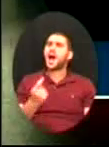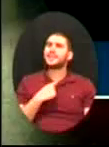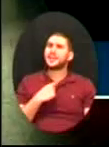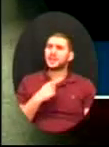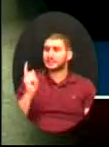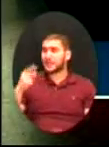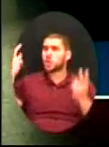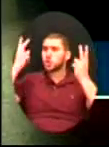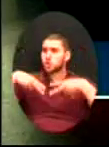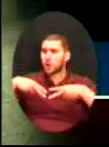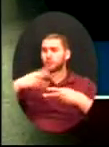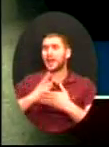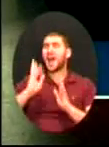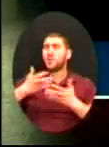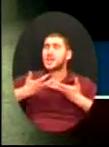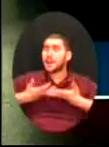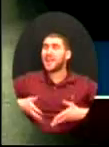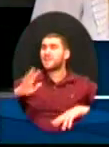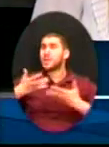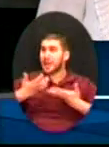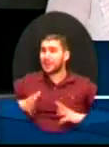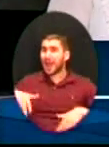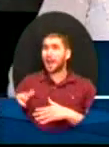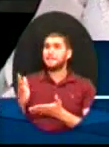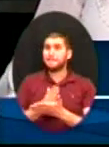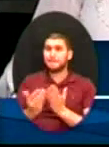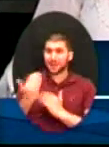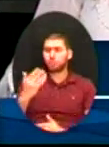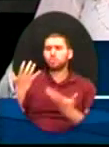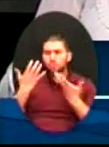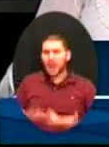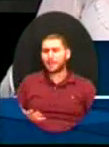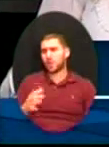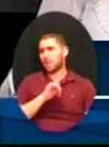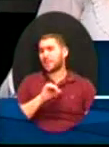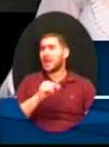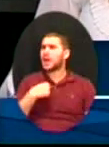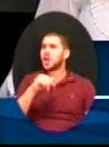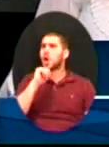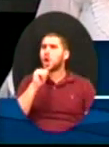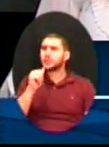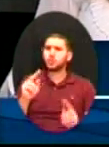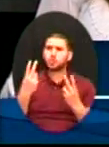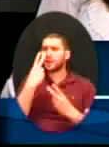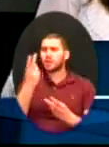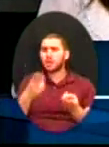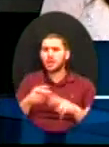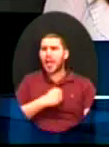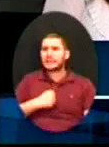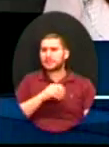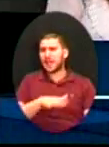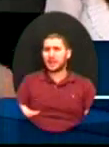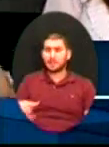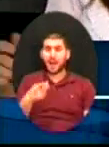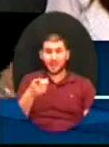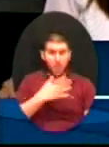דורש הסדרה, ואם זה יכביד, סליחה, ואם זה יכביד על המכינות, שיכביד על המכינות, ואני לא רוצה להספיד אף לא ילד אחד. אני לא נעים לי להגיד